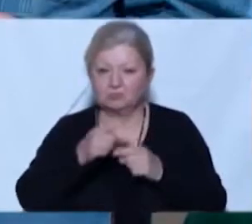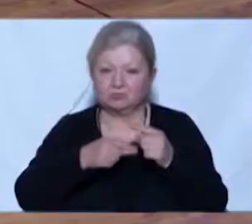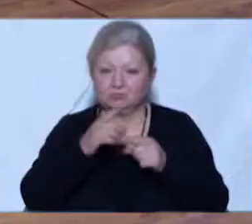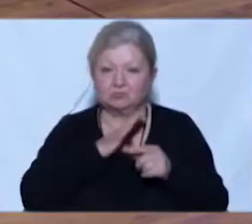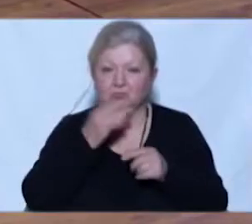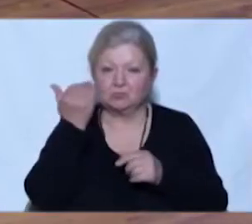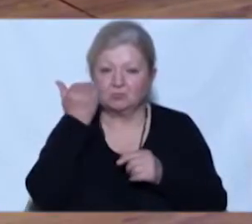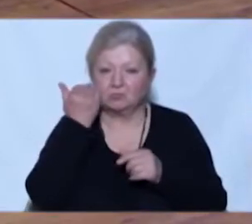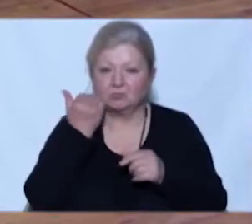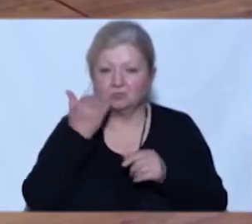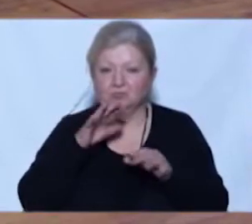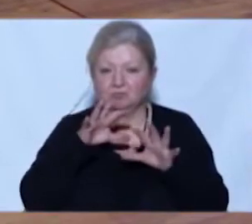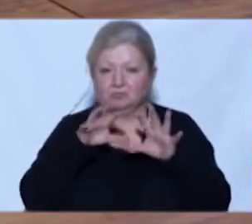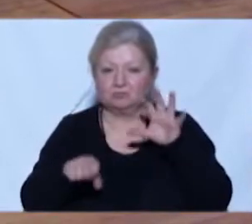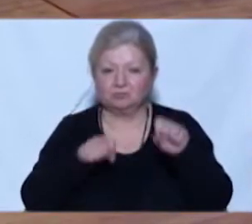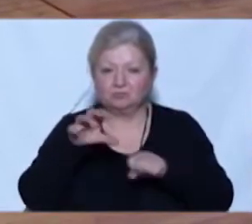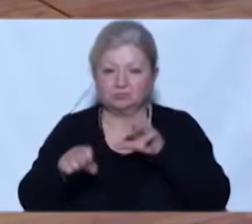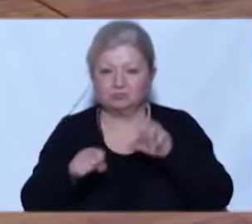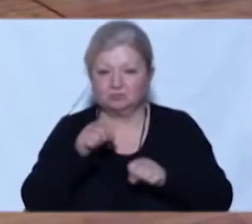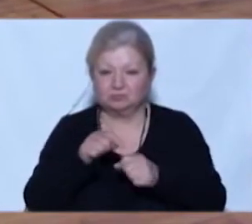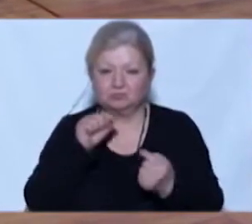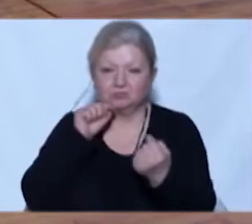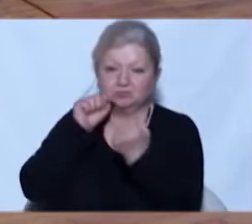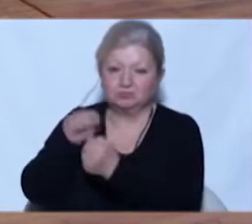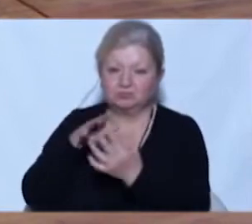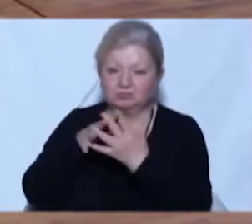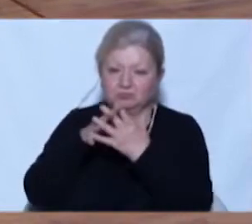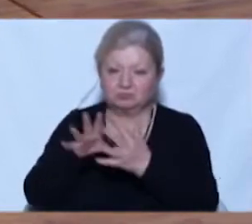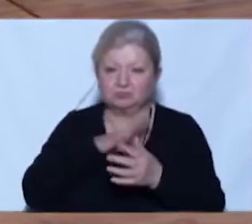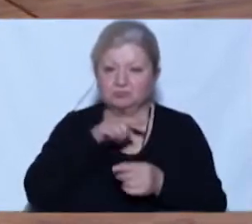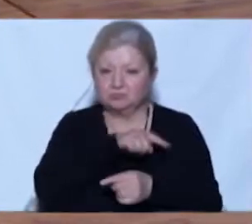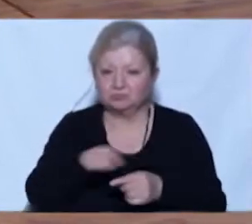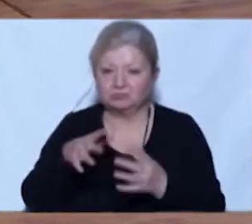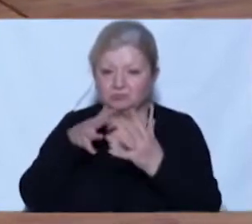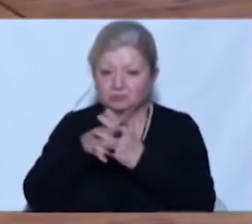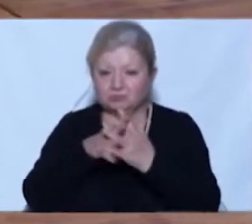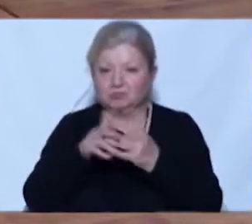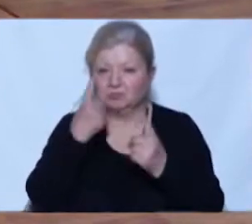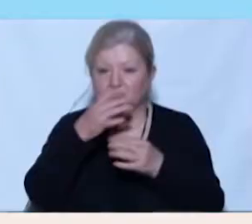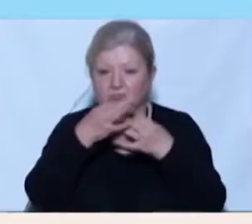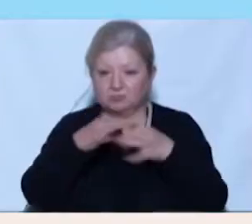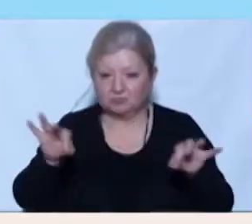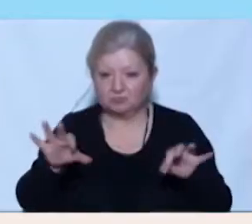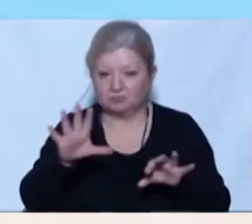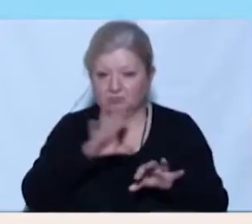არაბების ბატონობას წინააღმდეგ ბრძოლა. Აი ამ ბრძოლიდან პირველი თავი გაითავისუფლა